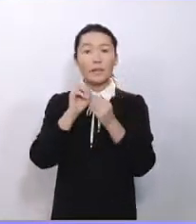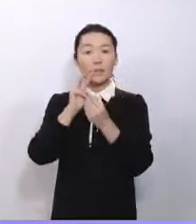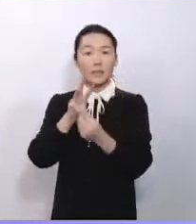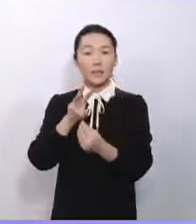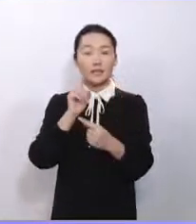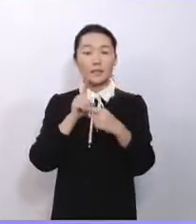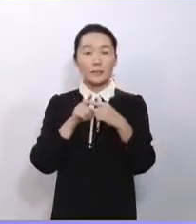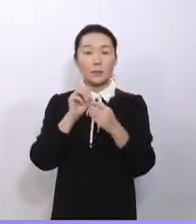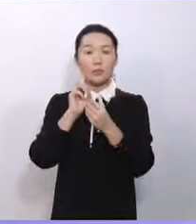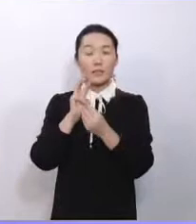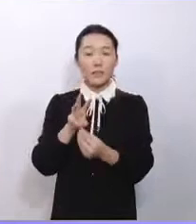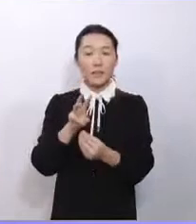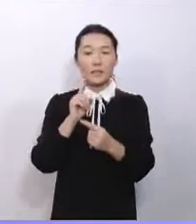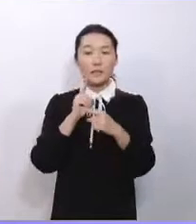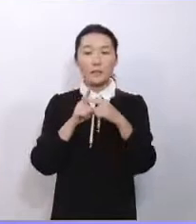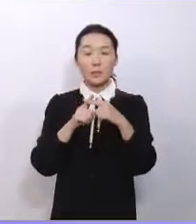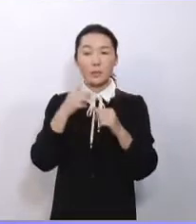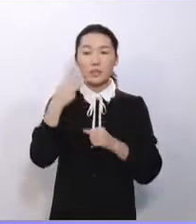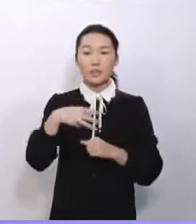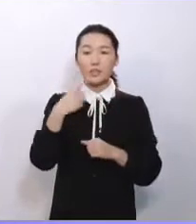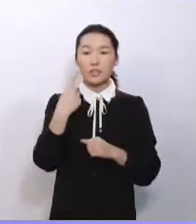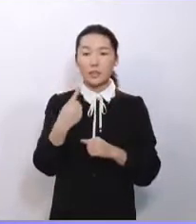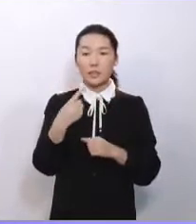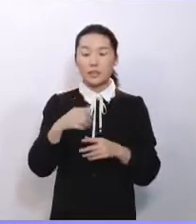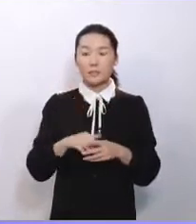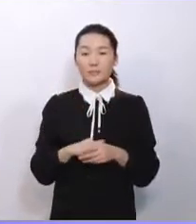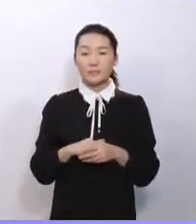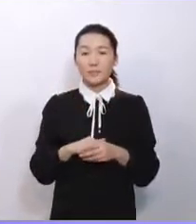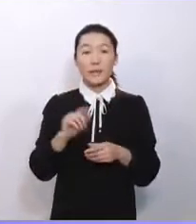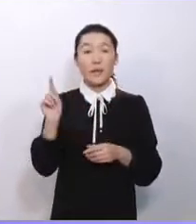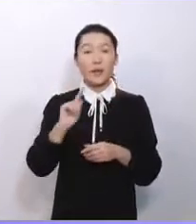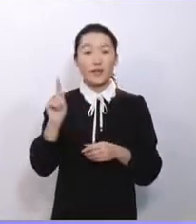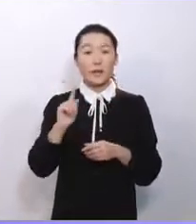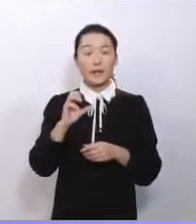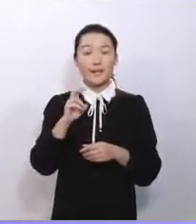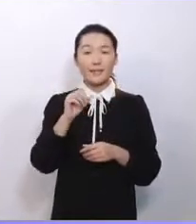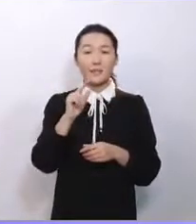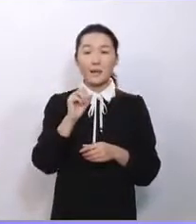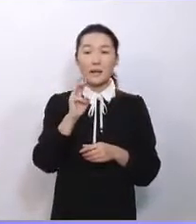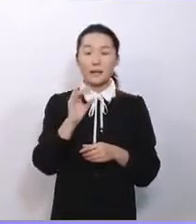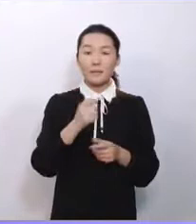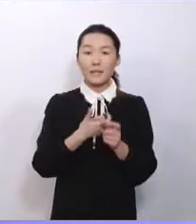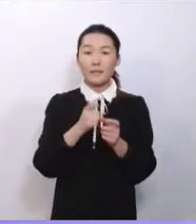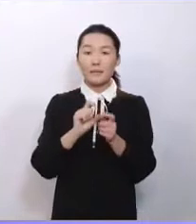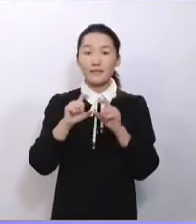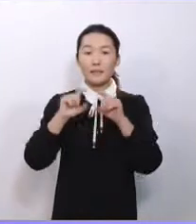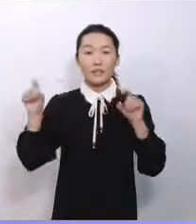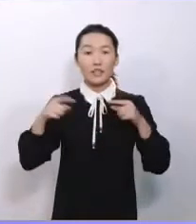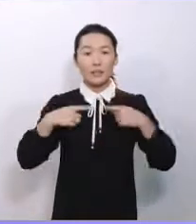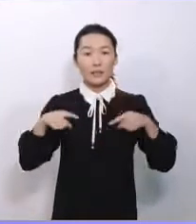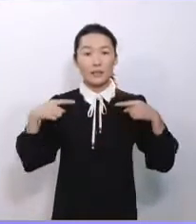плюс 13 плюс 31, так как слагаемые в этих выражениях